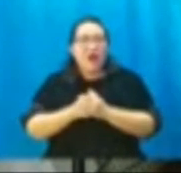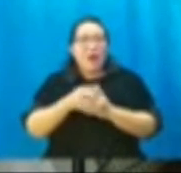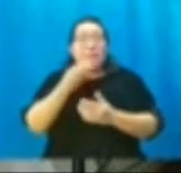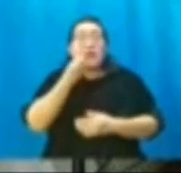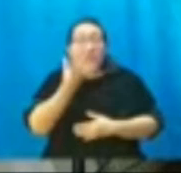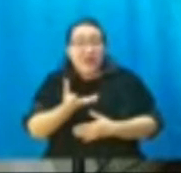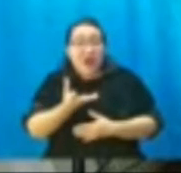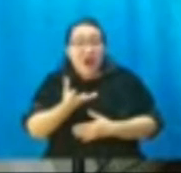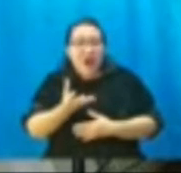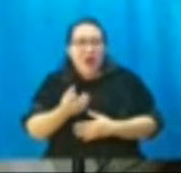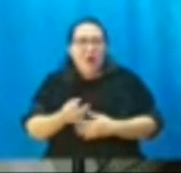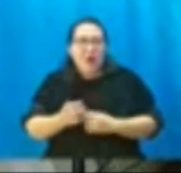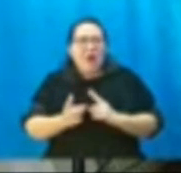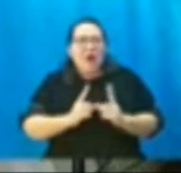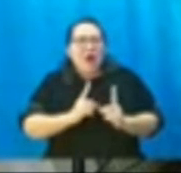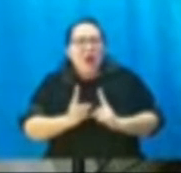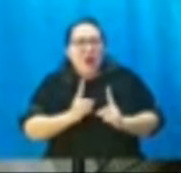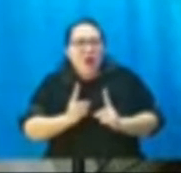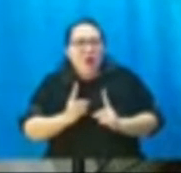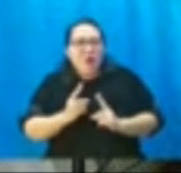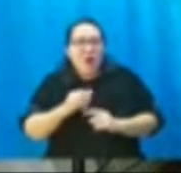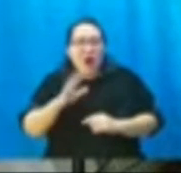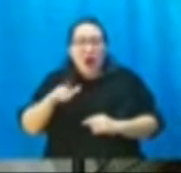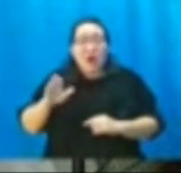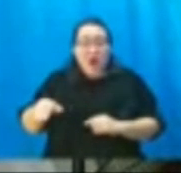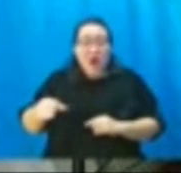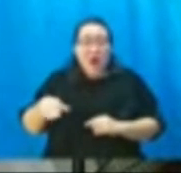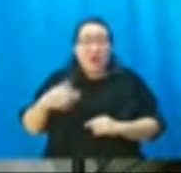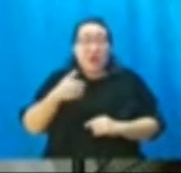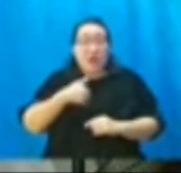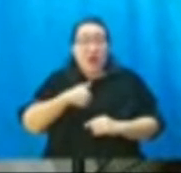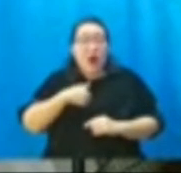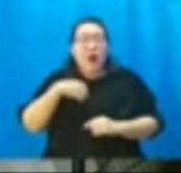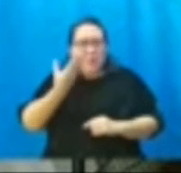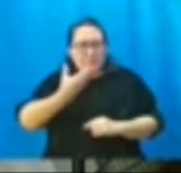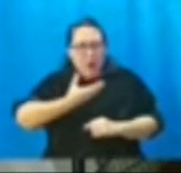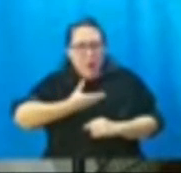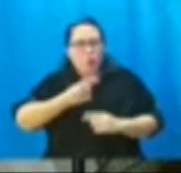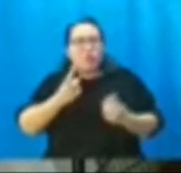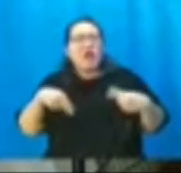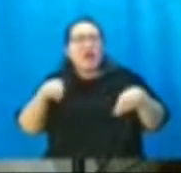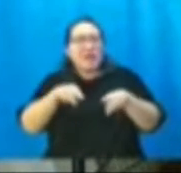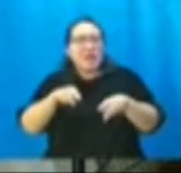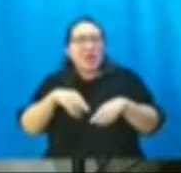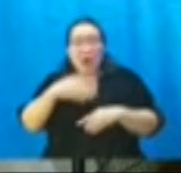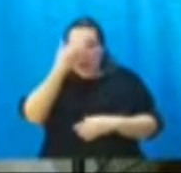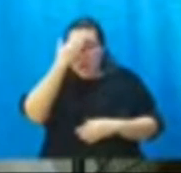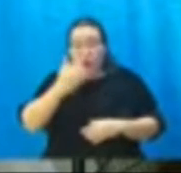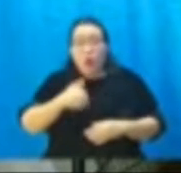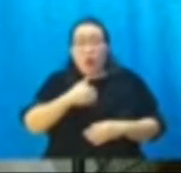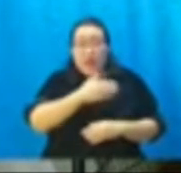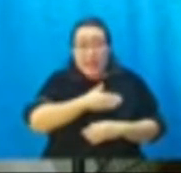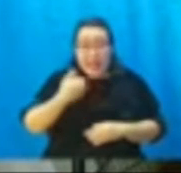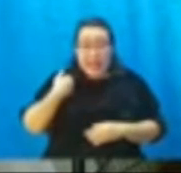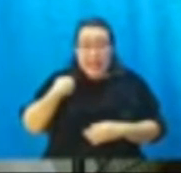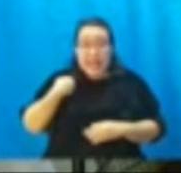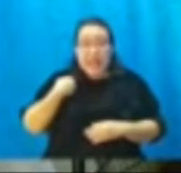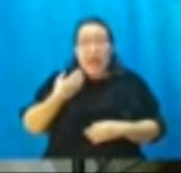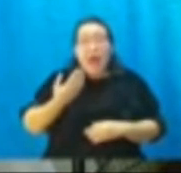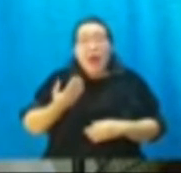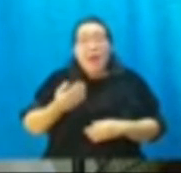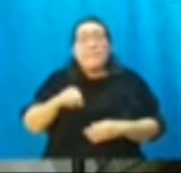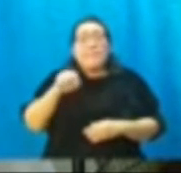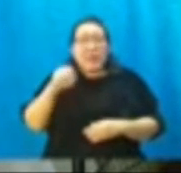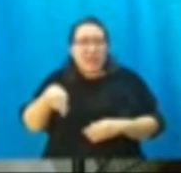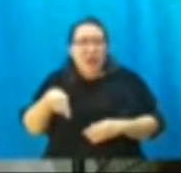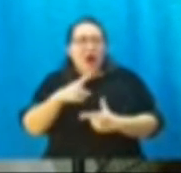yo bisa saja Umur berapa yang 14 tahun yang 16 tahun Nci mau